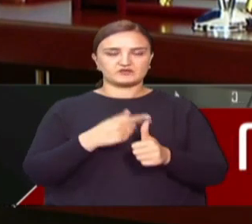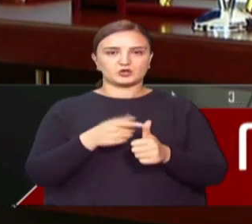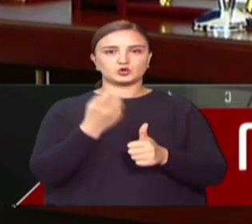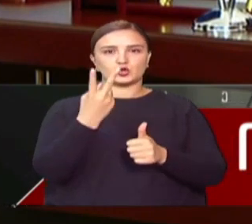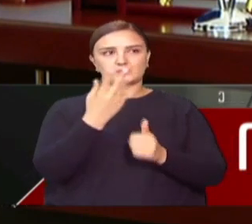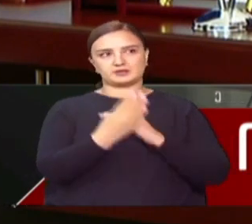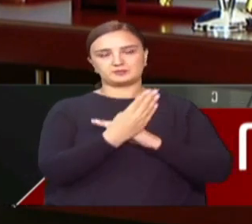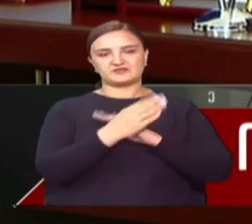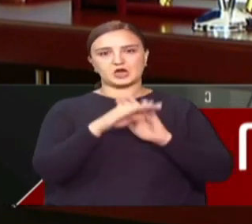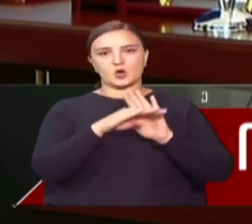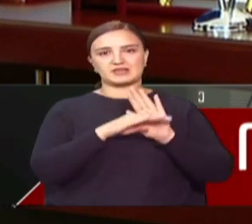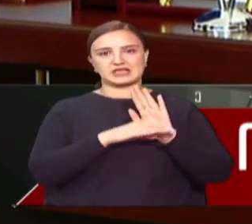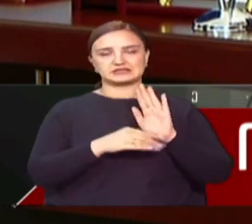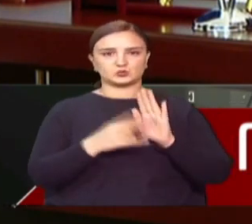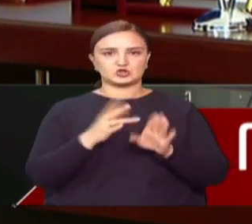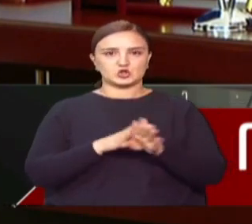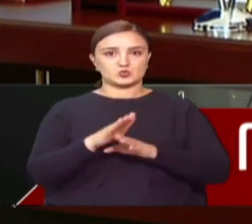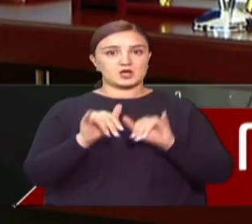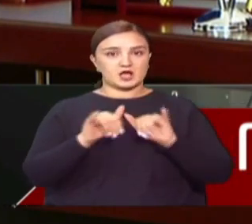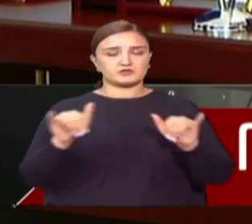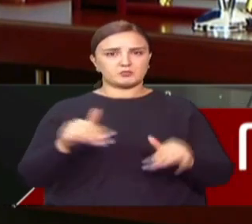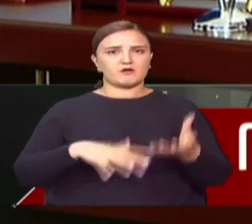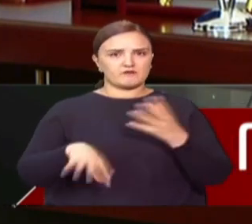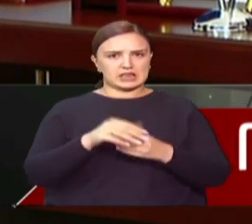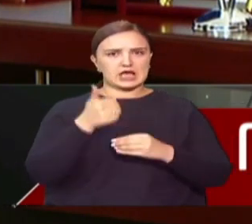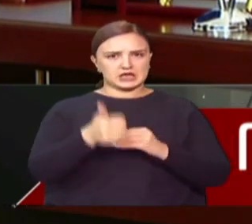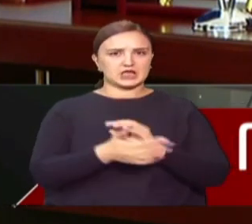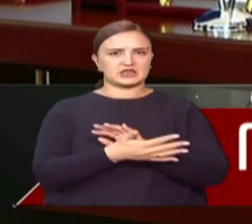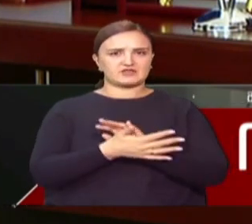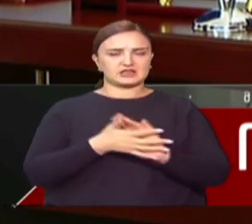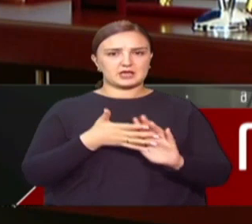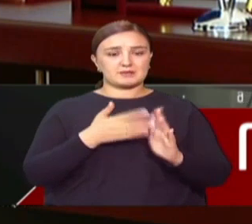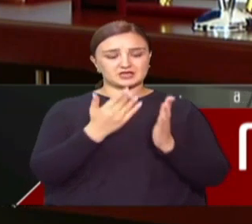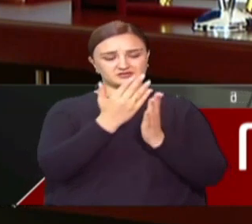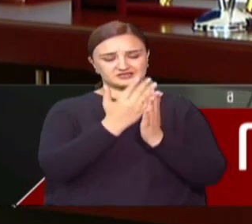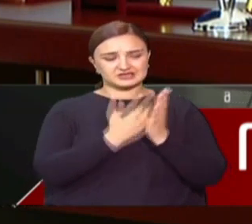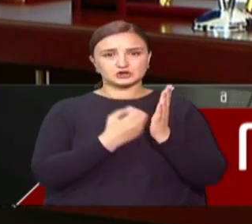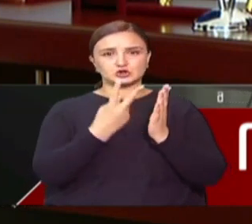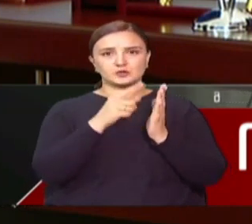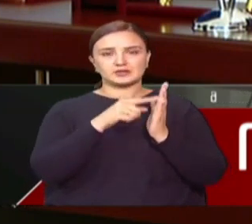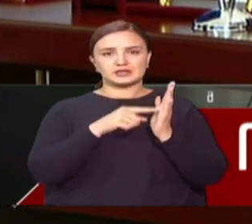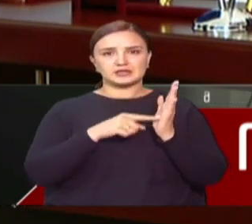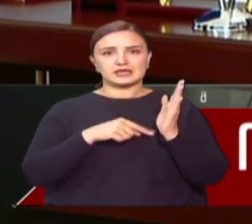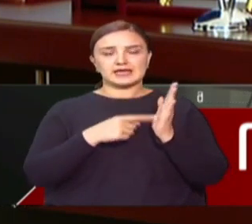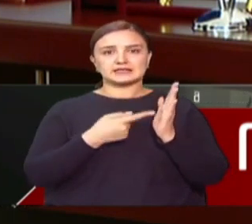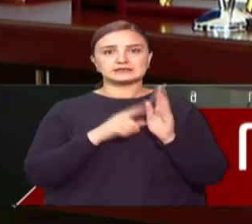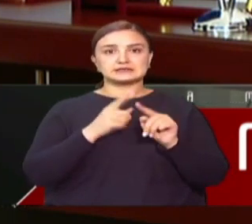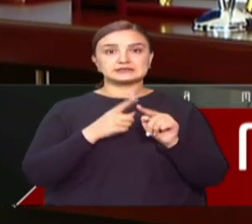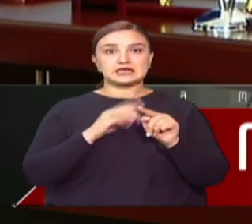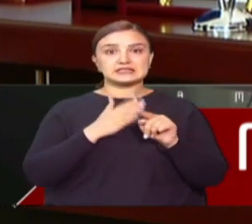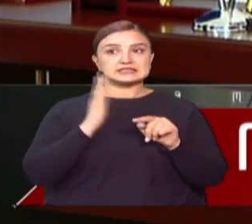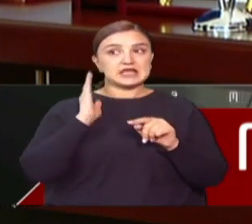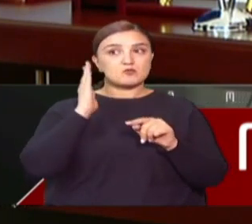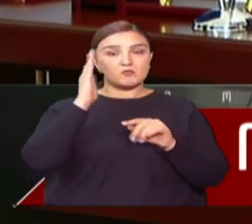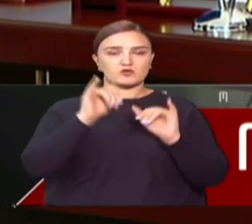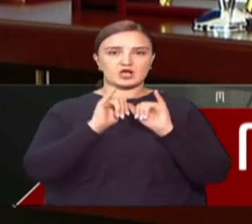12 რეკომენდაციის განვითარება. Თორე რასაკვირველია, ყველა კარგად ხვდება, რომ ეს თითოეული ეს რეკომენდაცია გახლავთ სამომავლო განვითარების,